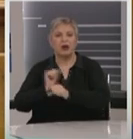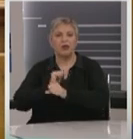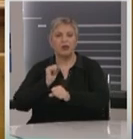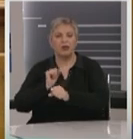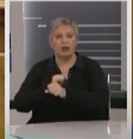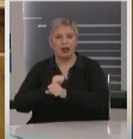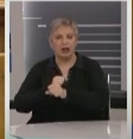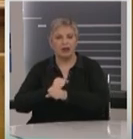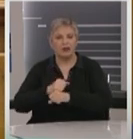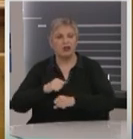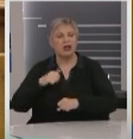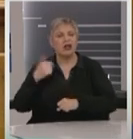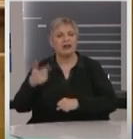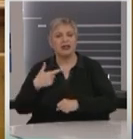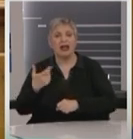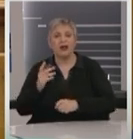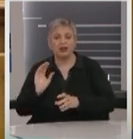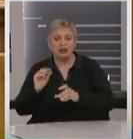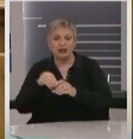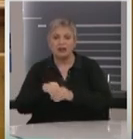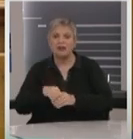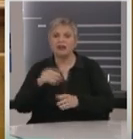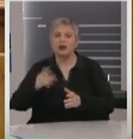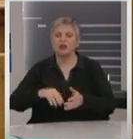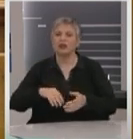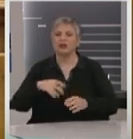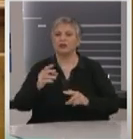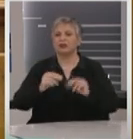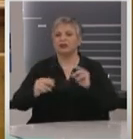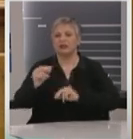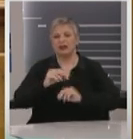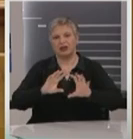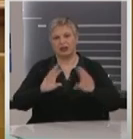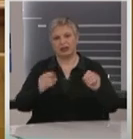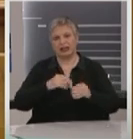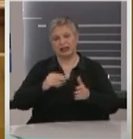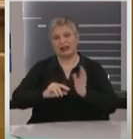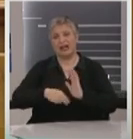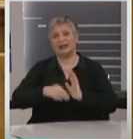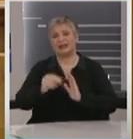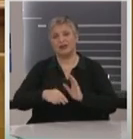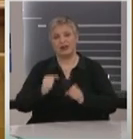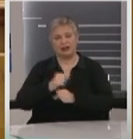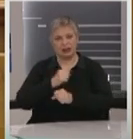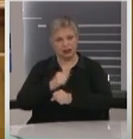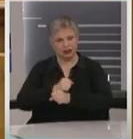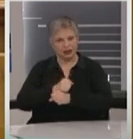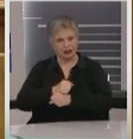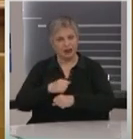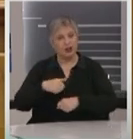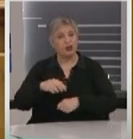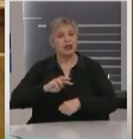πεδίο ισχύως των συλλογικών διαπραγματεύσεων. Και παράλληλα, στο πλαίσιο της τρίτης αξιολόγησης συμφωνήθηκε